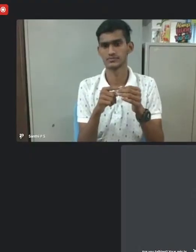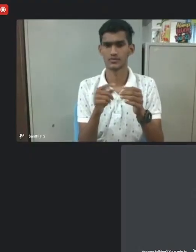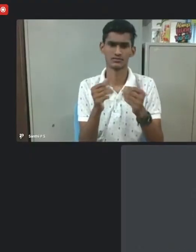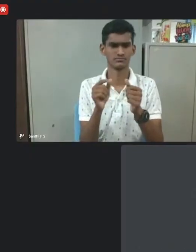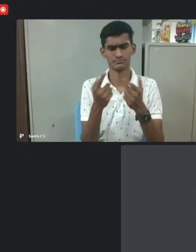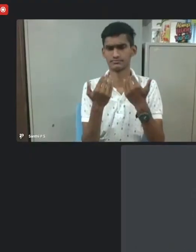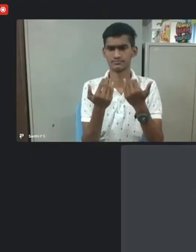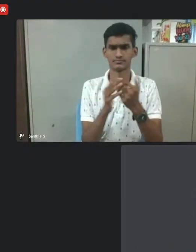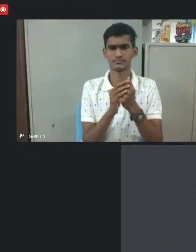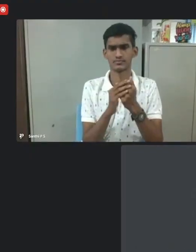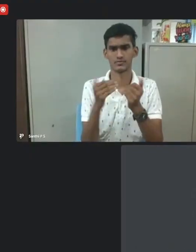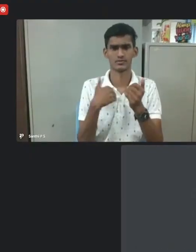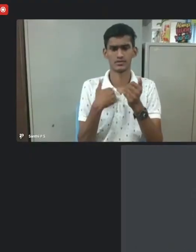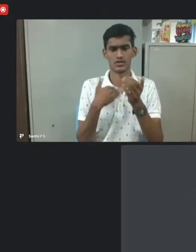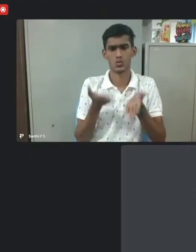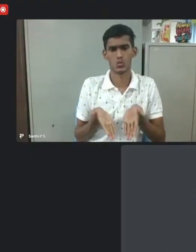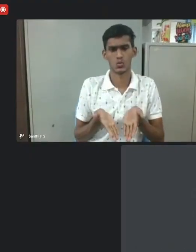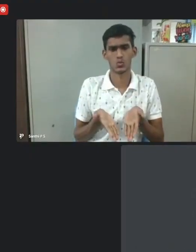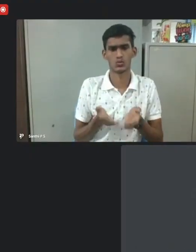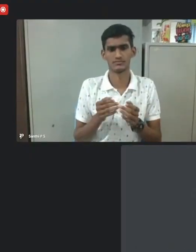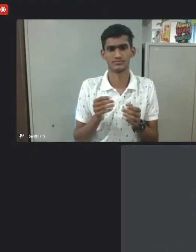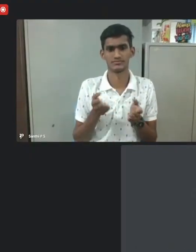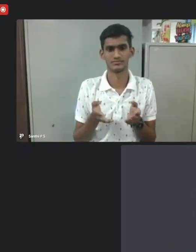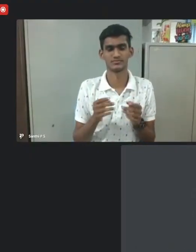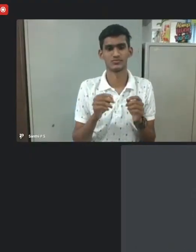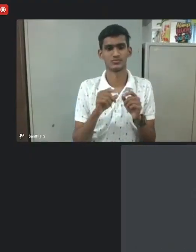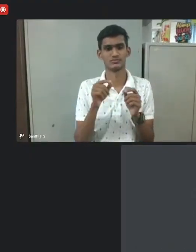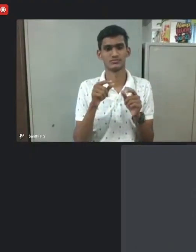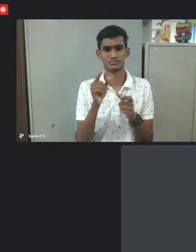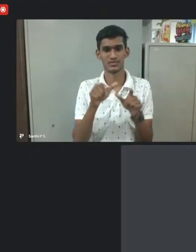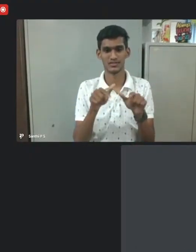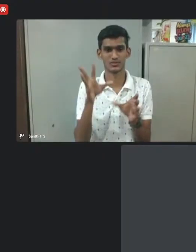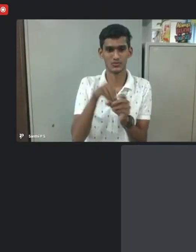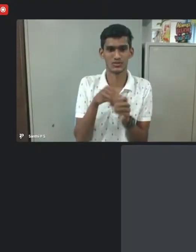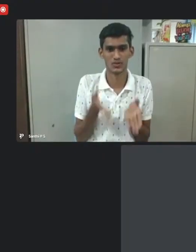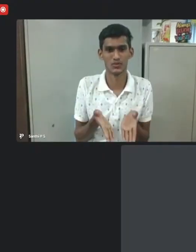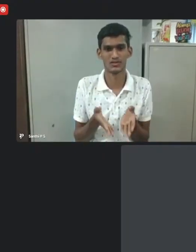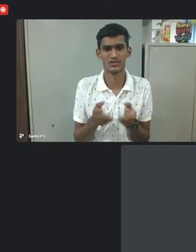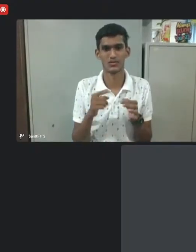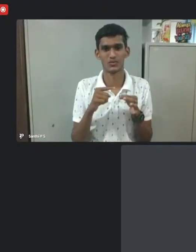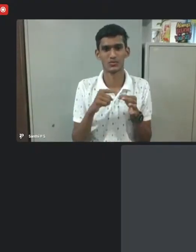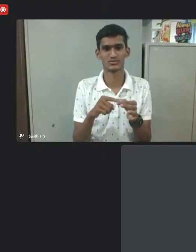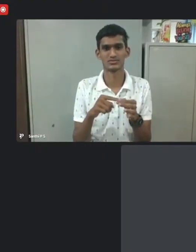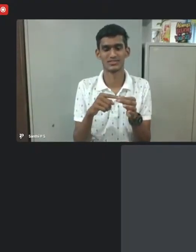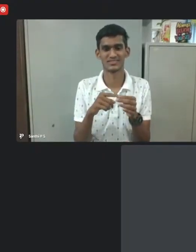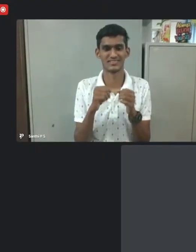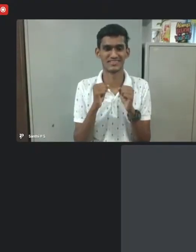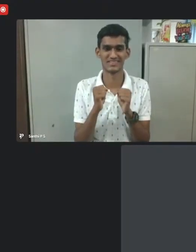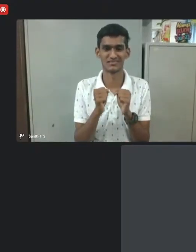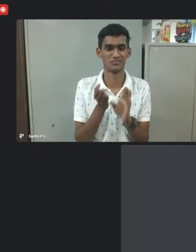ചോദിച്ചോളൂ. ഞാനിപ്പോഴാണ് കേറാൻ പറ്റിയത്. ഇപ്പോഴാണ് അതെ, ഇതിൽ ചോദിക്കാൻ പറ്റുമോന്ന് അറിയില്ല. എന്താണ് മുമ്പ് പറഞ്ഞത് ഞാൻ